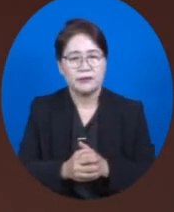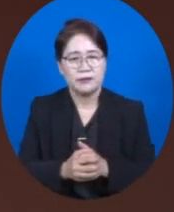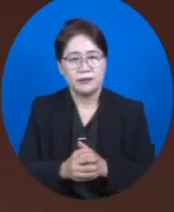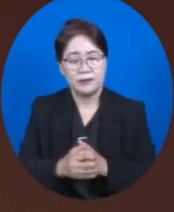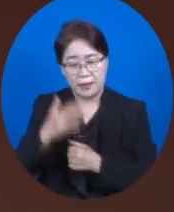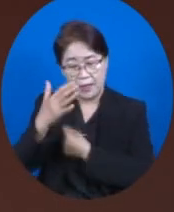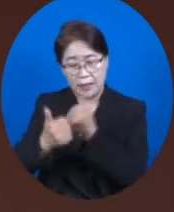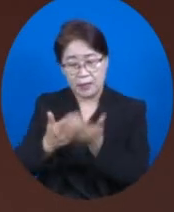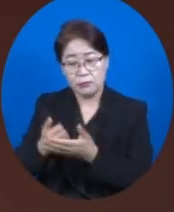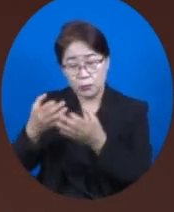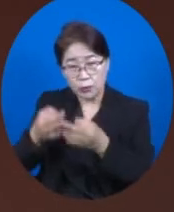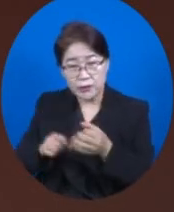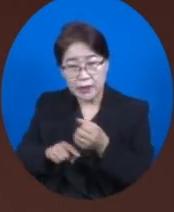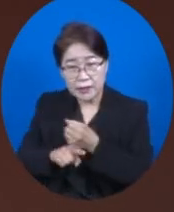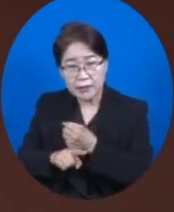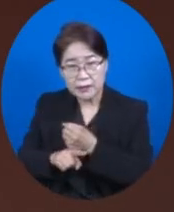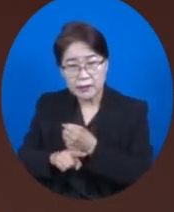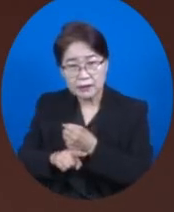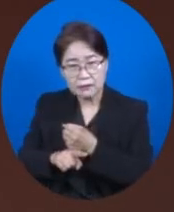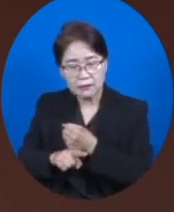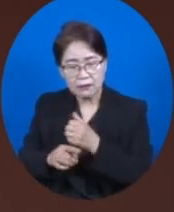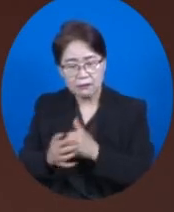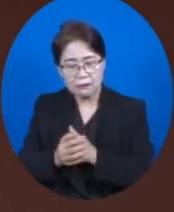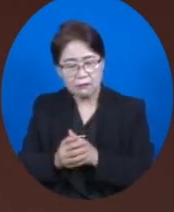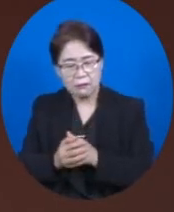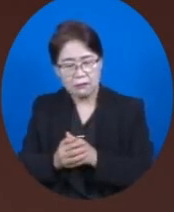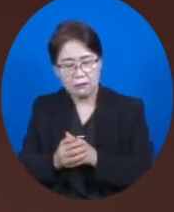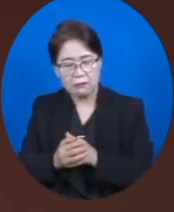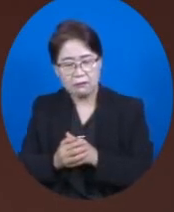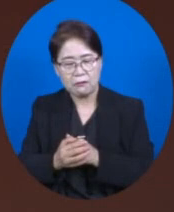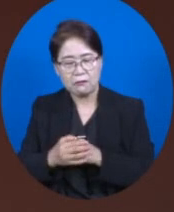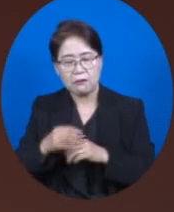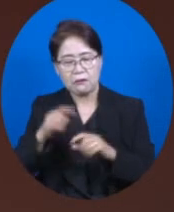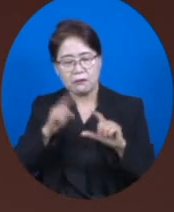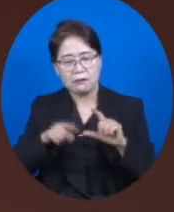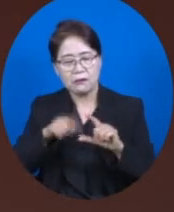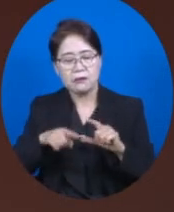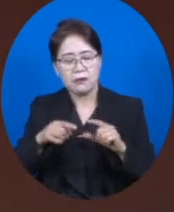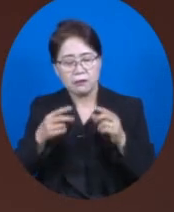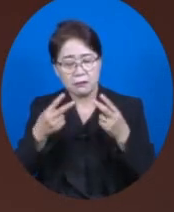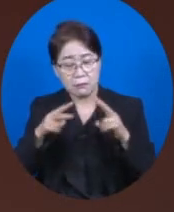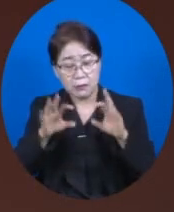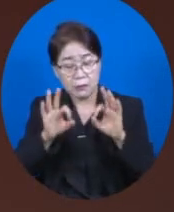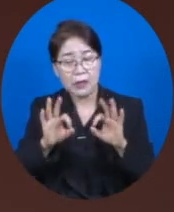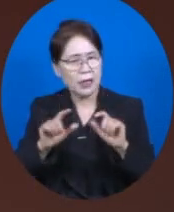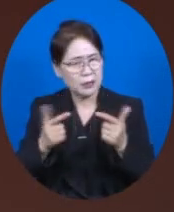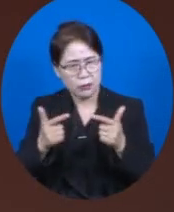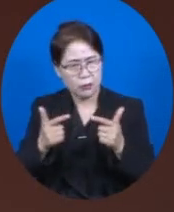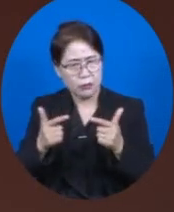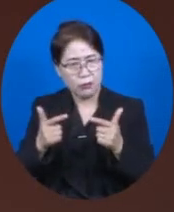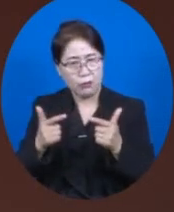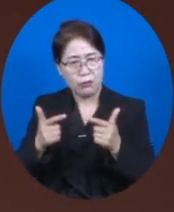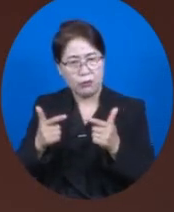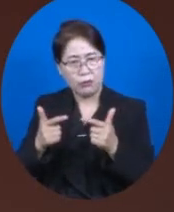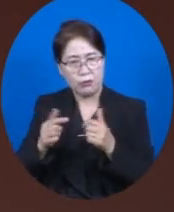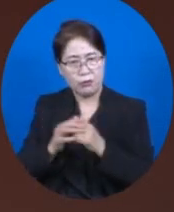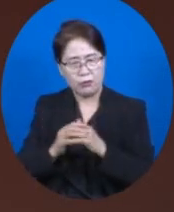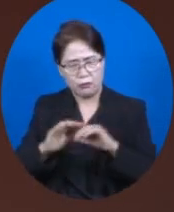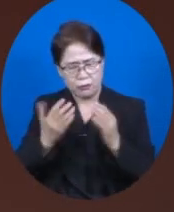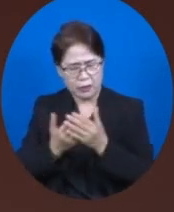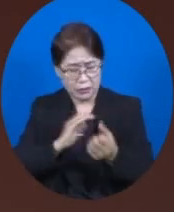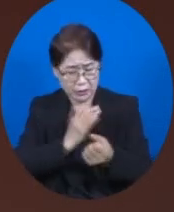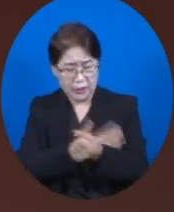보신다는 것은 단순히 물끄러미 쳐다보는 관찰이 아닙니다 하나님이 우리를 보신다는 것은 절대적인